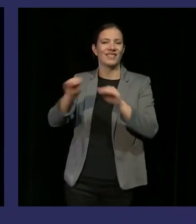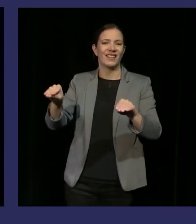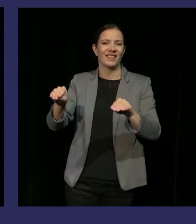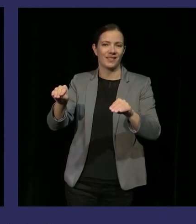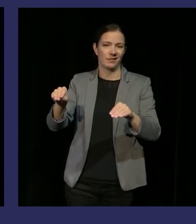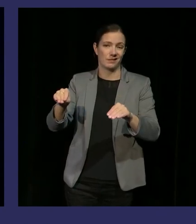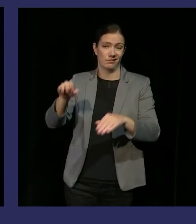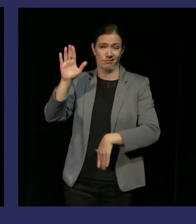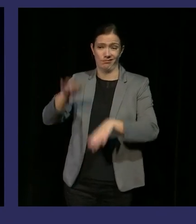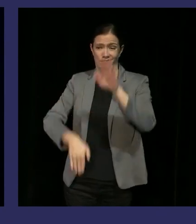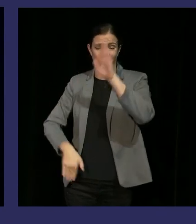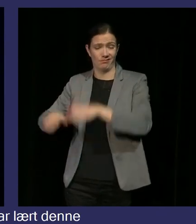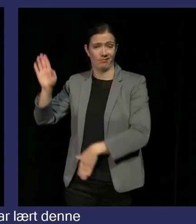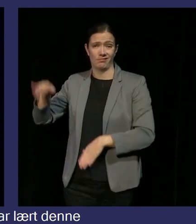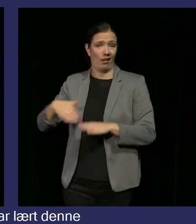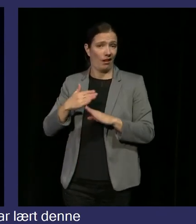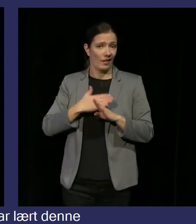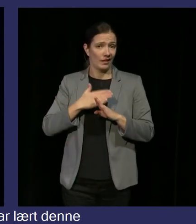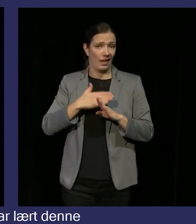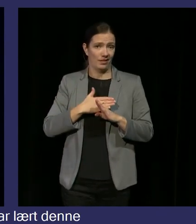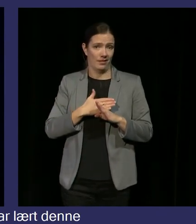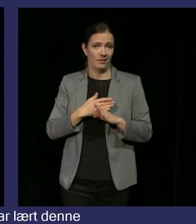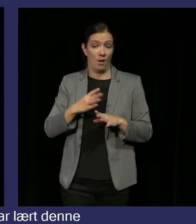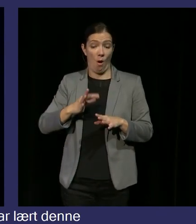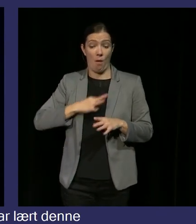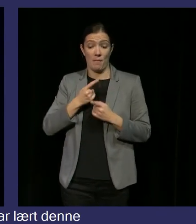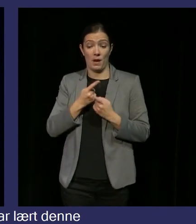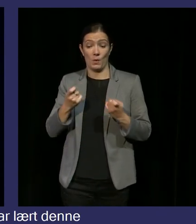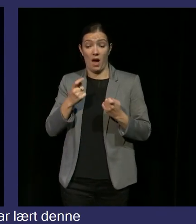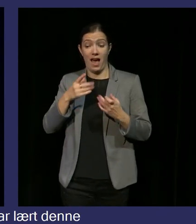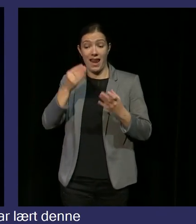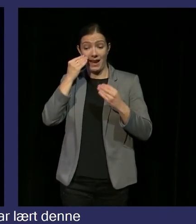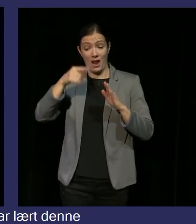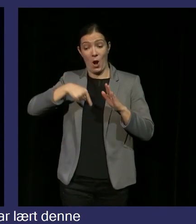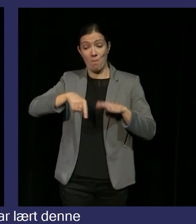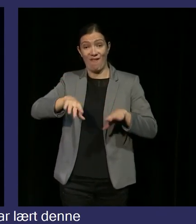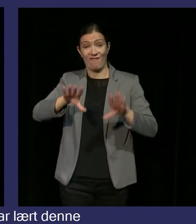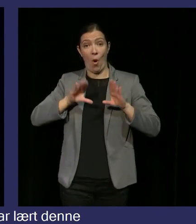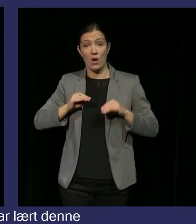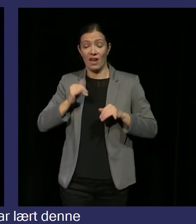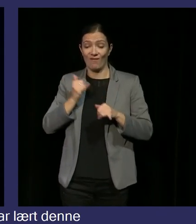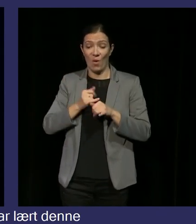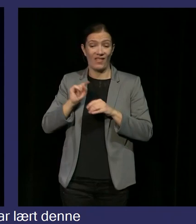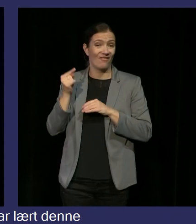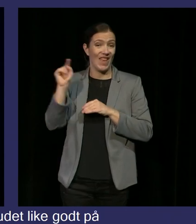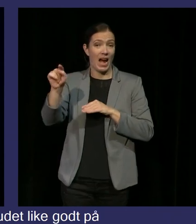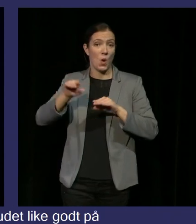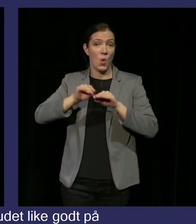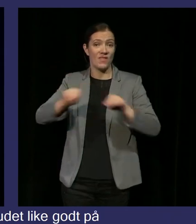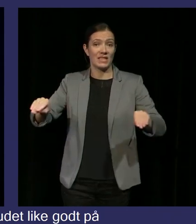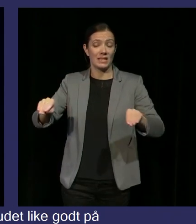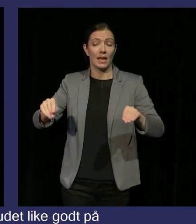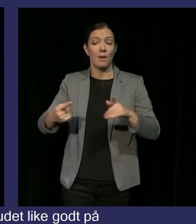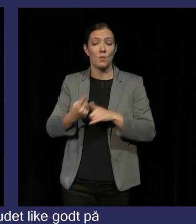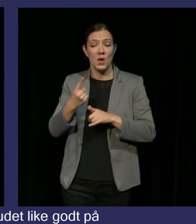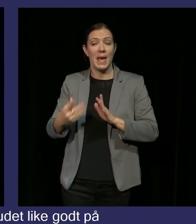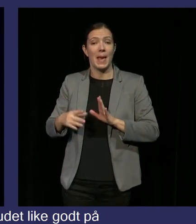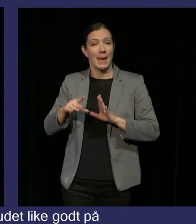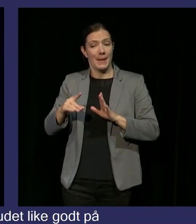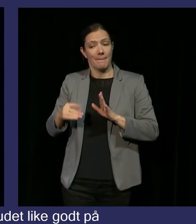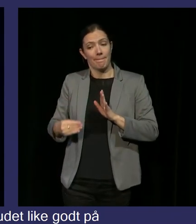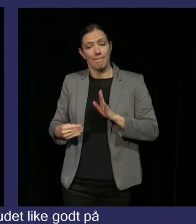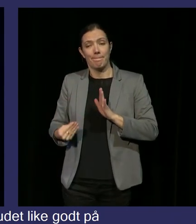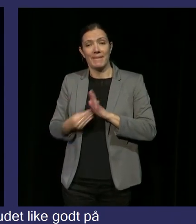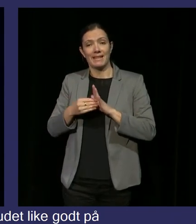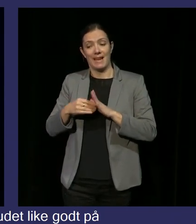veldig varierende kvalitet. Jeg håper jo kanskje at noe av det vi har lært denne våren med hvordan fjernundervisning faktisk kan gjøres, kan bidra til at